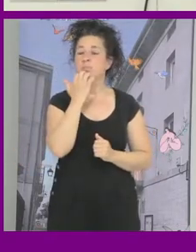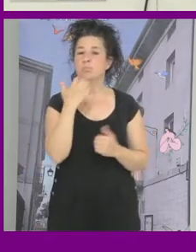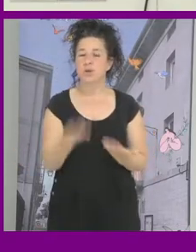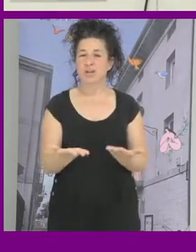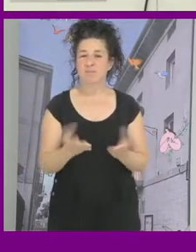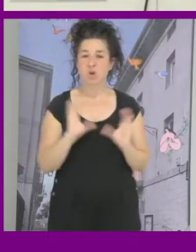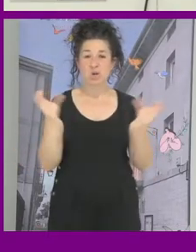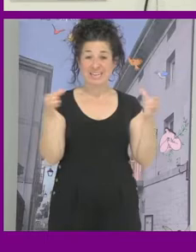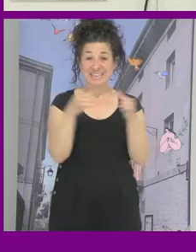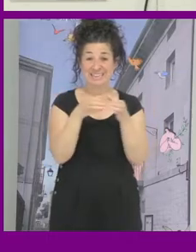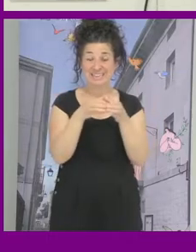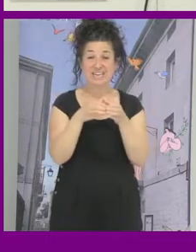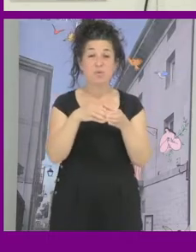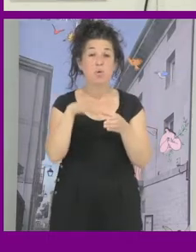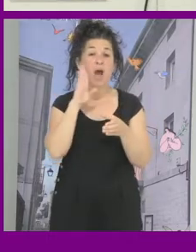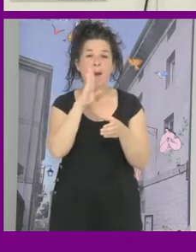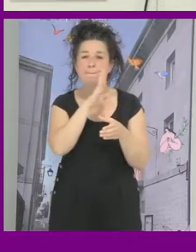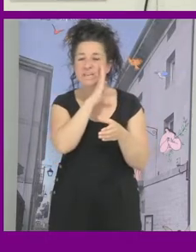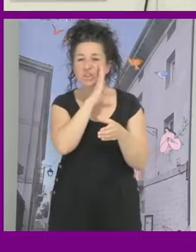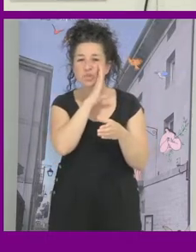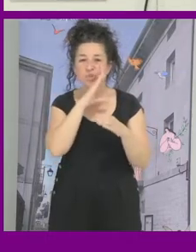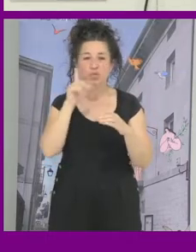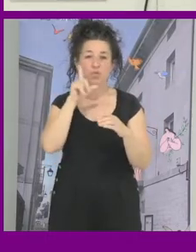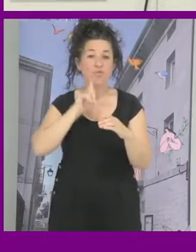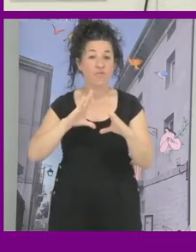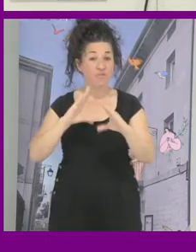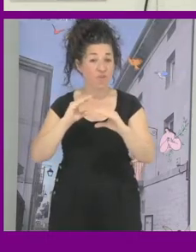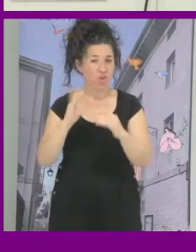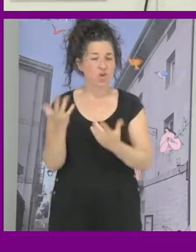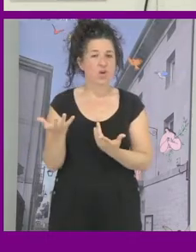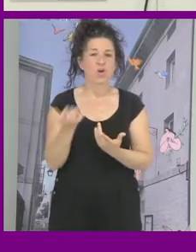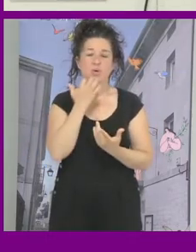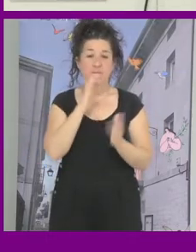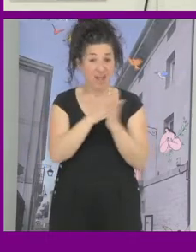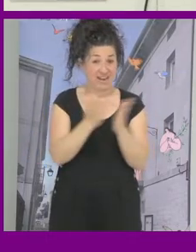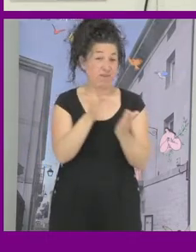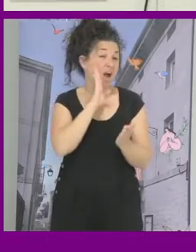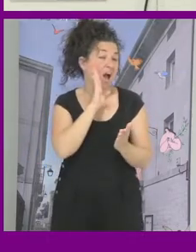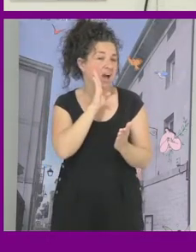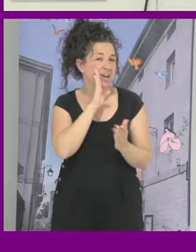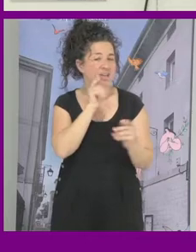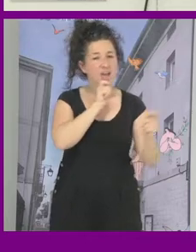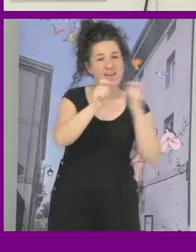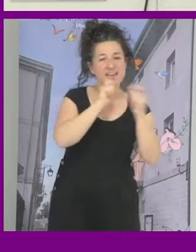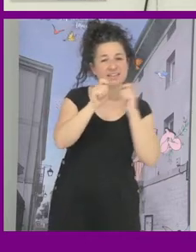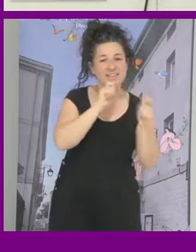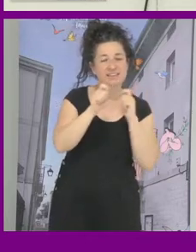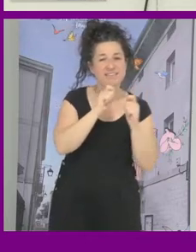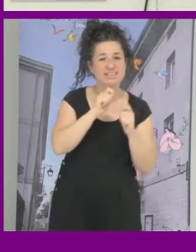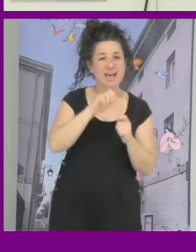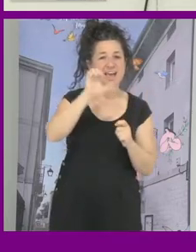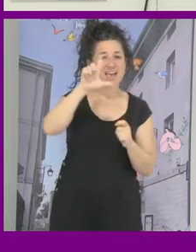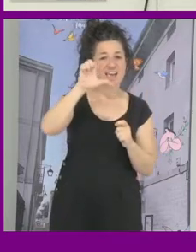tribu de las amatxuz boio liburu honetarako elkarrizketatu dut Elena Bizkaiko